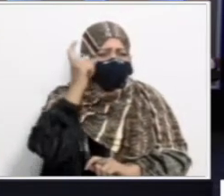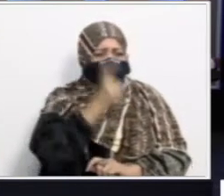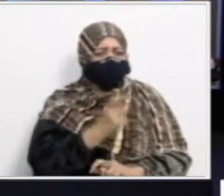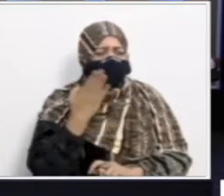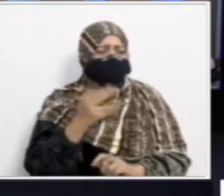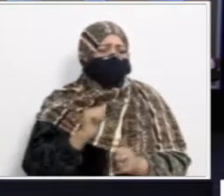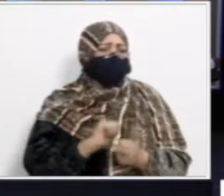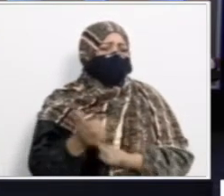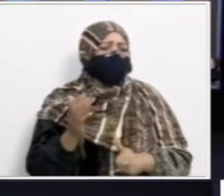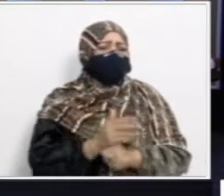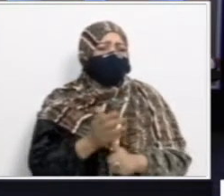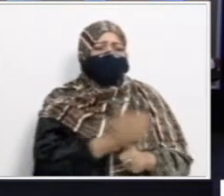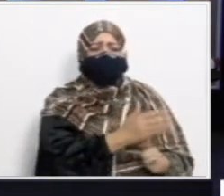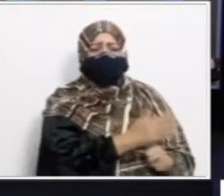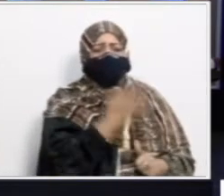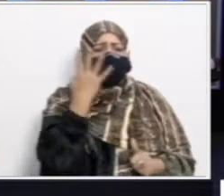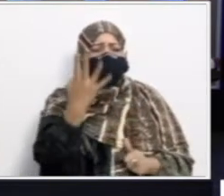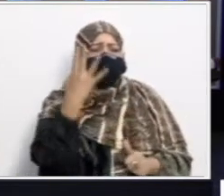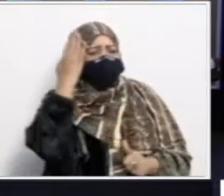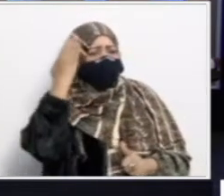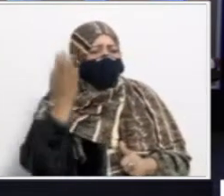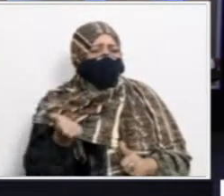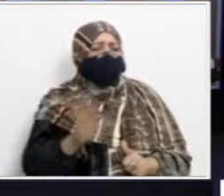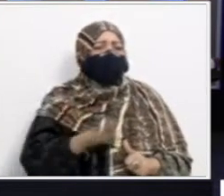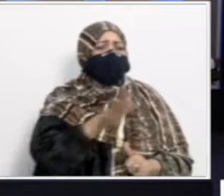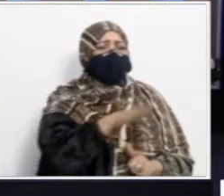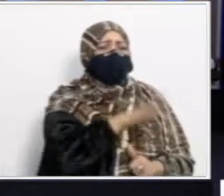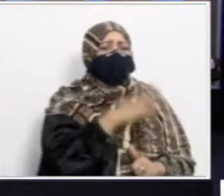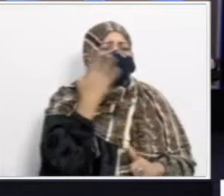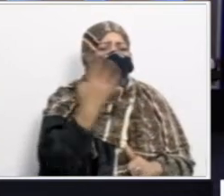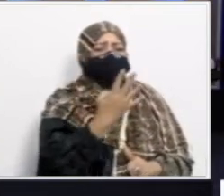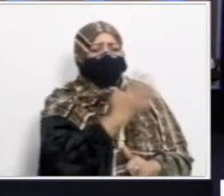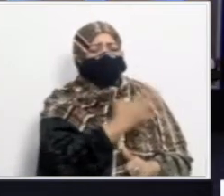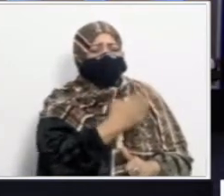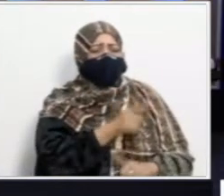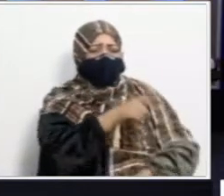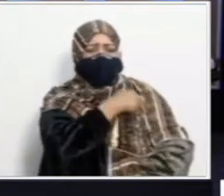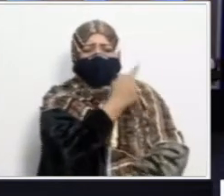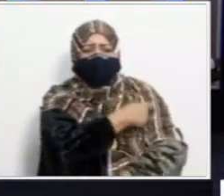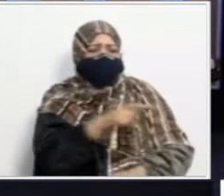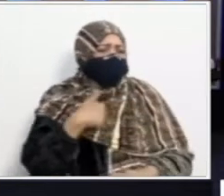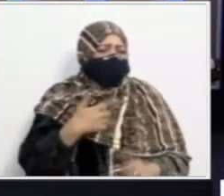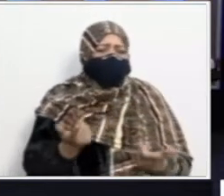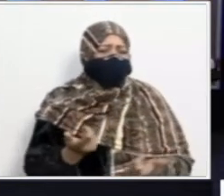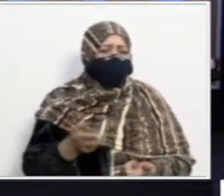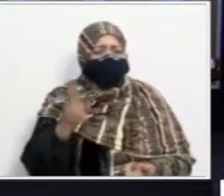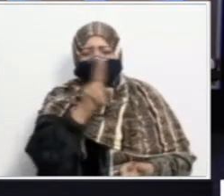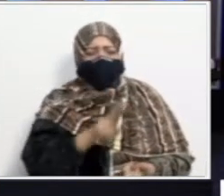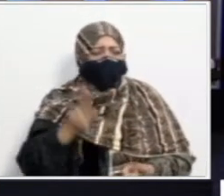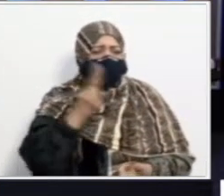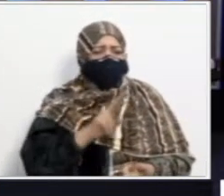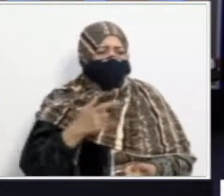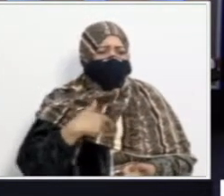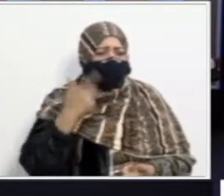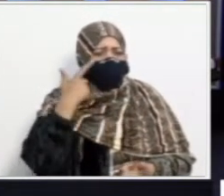إحنا هل إحنا اسم علينا أو عليه يعني واضح إن شاء الله. أيوة، وحاجة ثانية عندي أخ